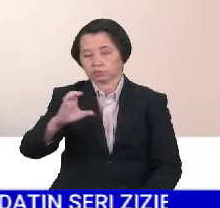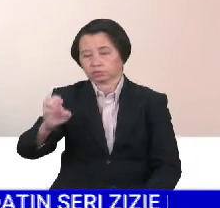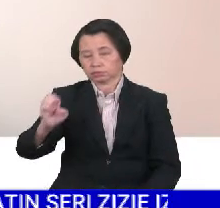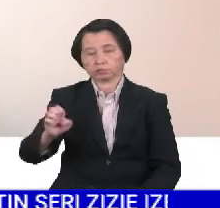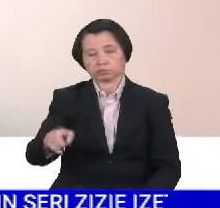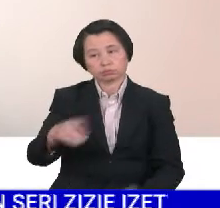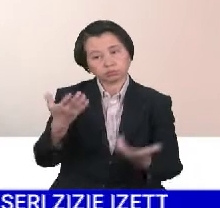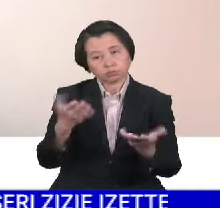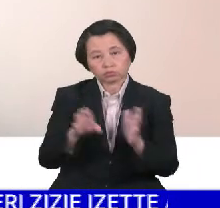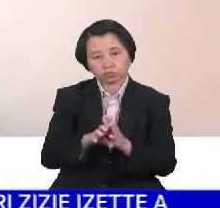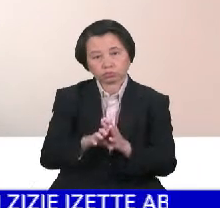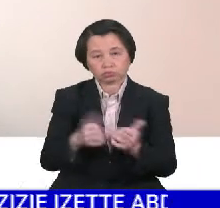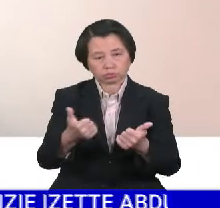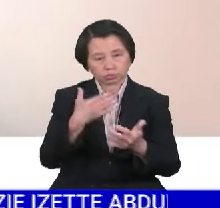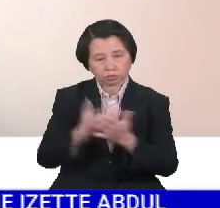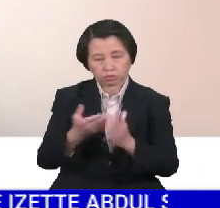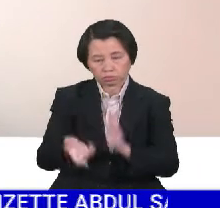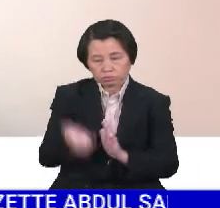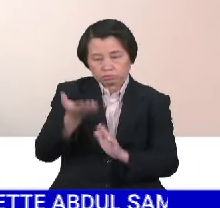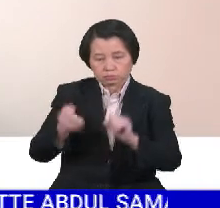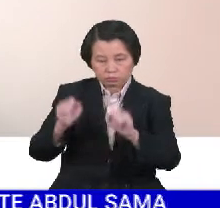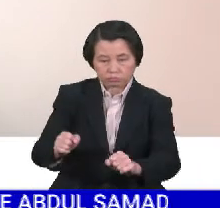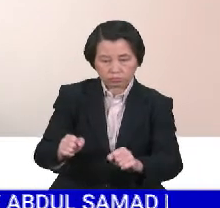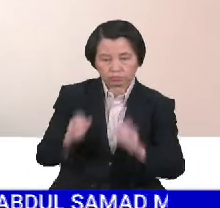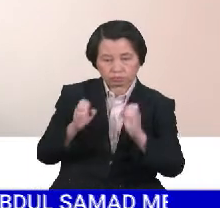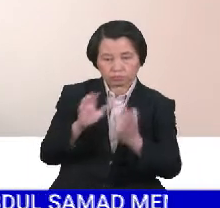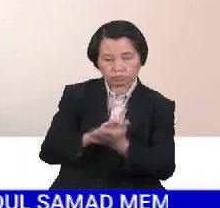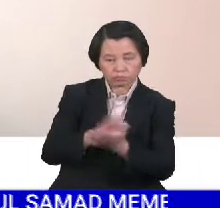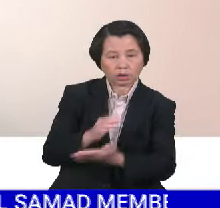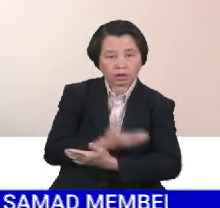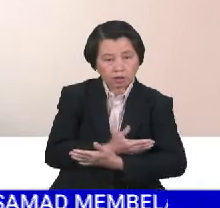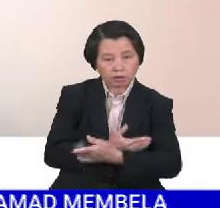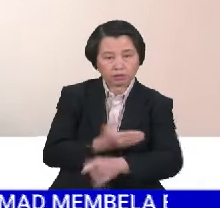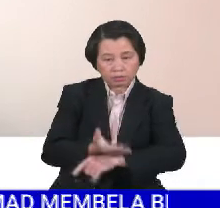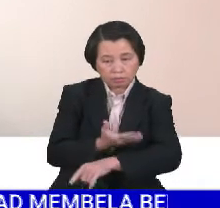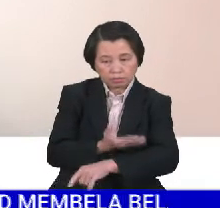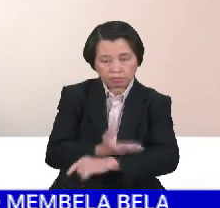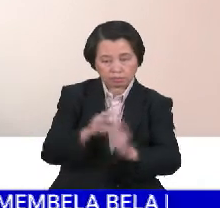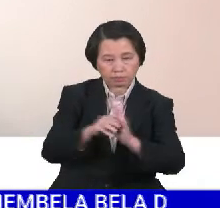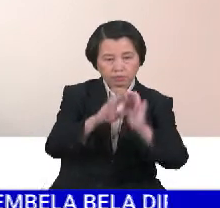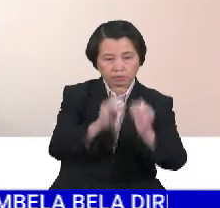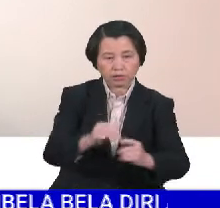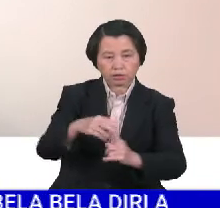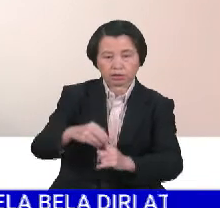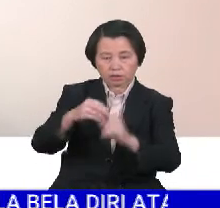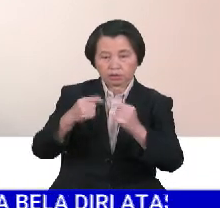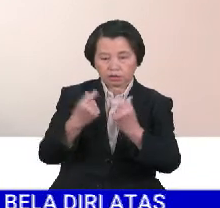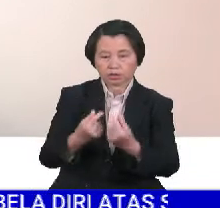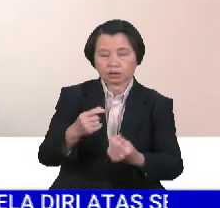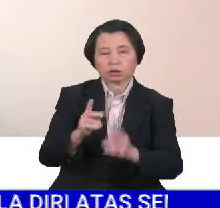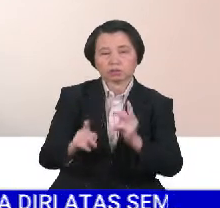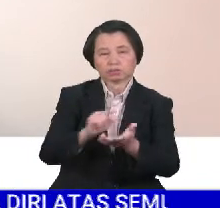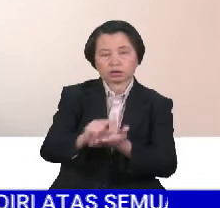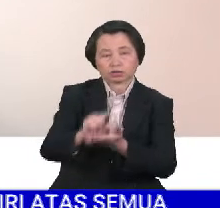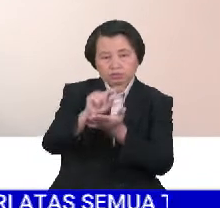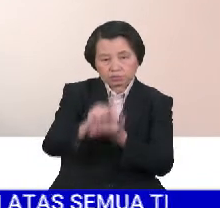antaranya I am a defective dalam meningkatkan keupayaan Academy kanak-kanak dan perkembangan modal Insan khususnya kepada golongan keluarga